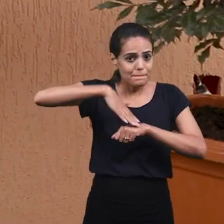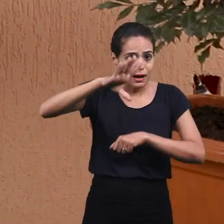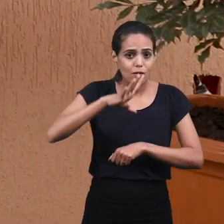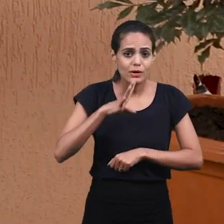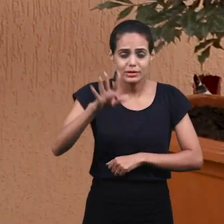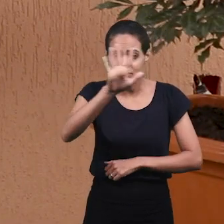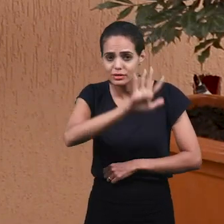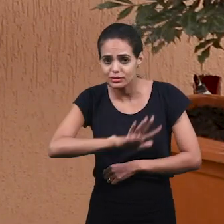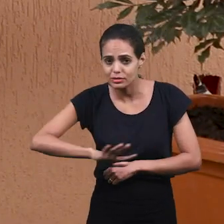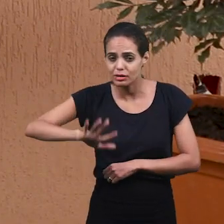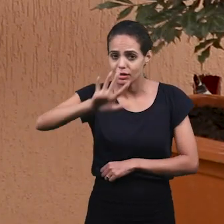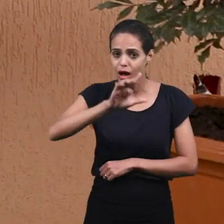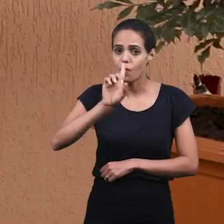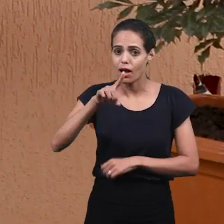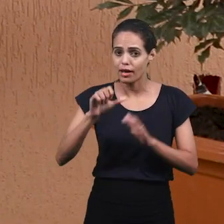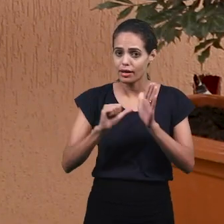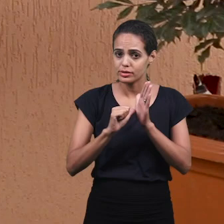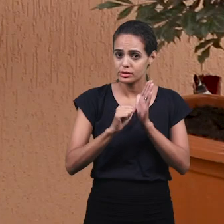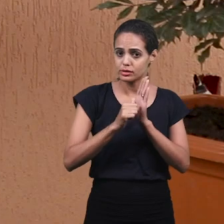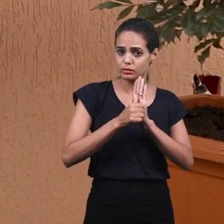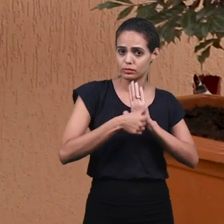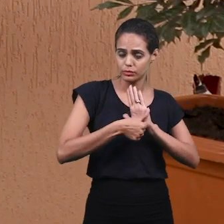déficience intellectuelle, le plus commun,